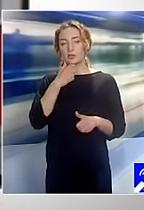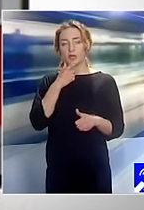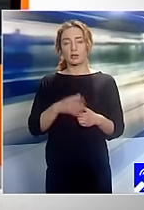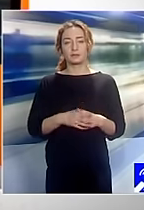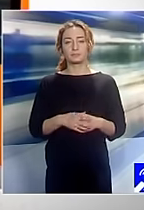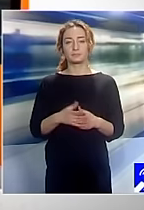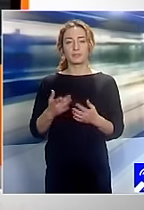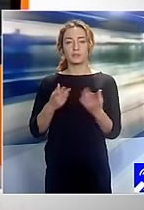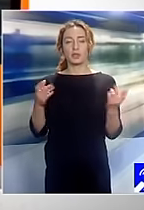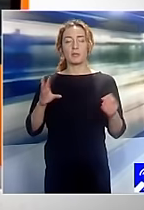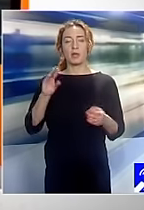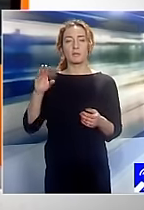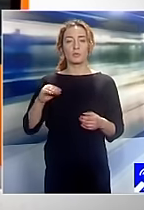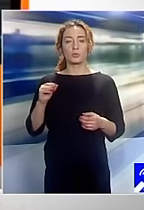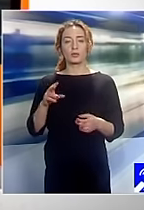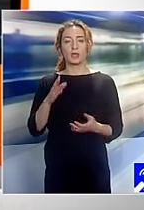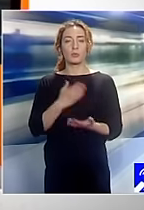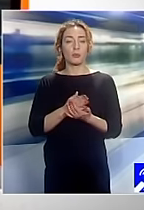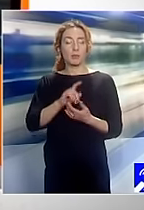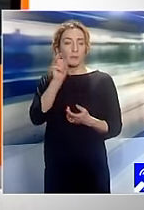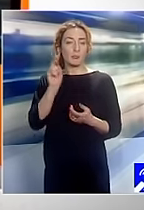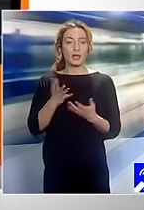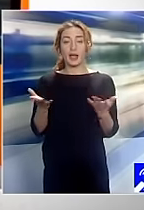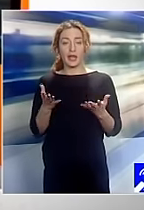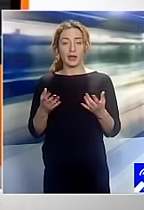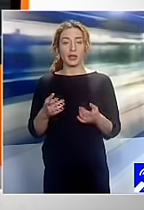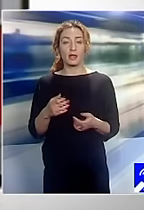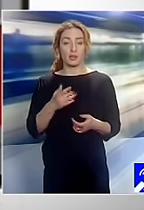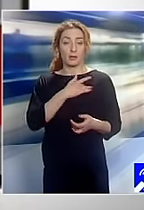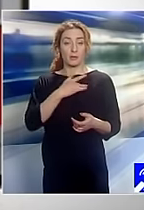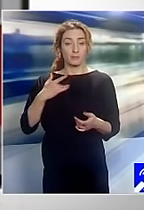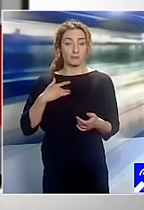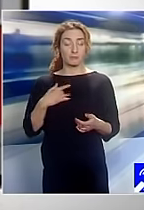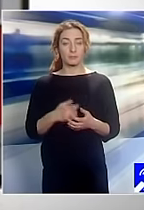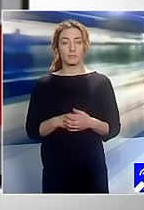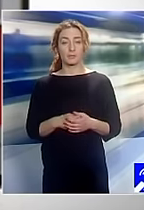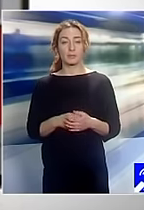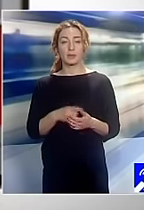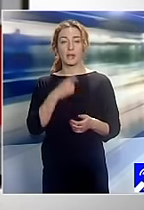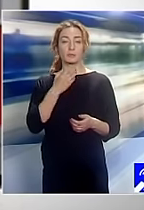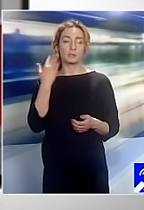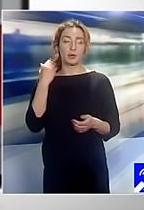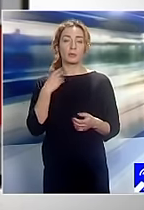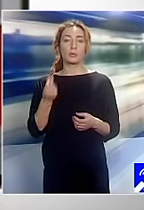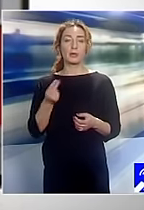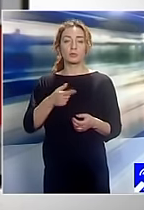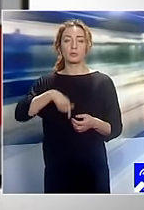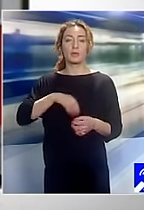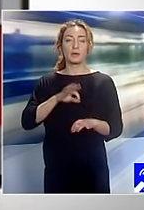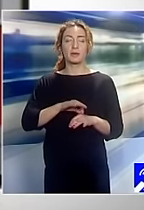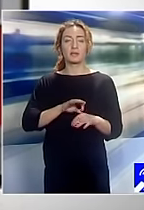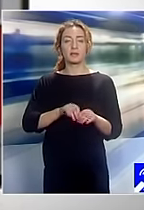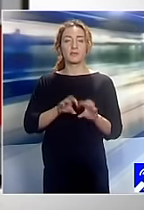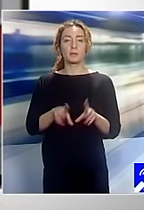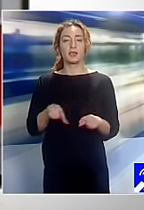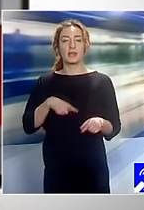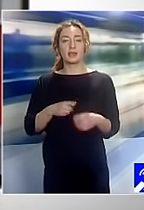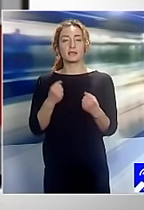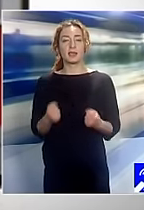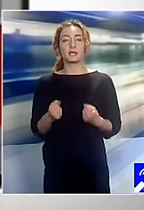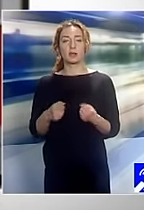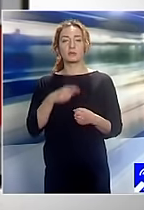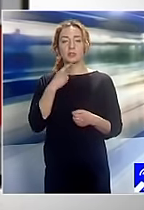multe afecțiuni sunt virozele? Știți cum am spus și cu altă ocazie, pentru noi ca și medici de familie este foarte greu să